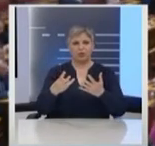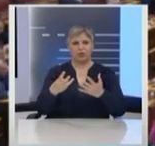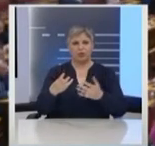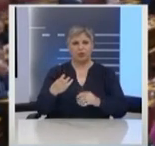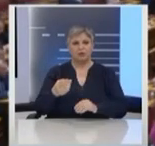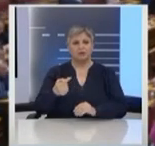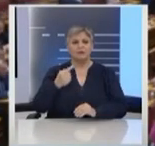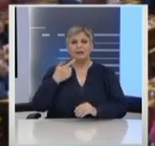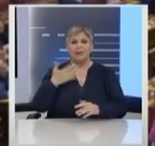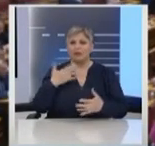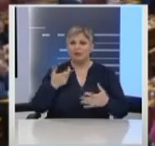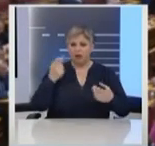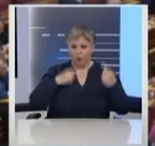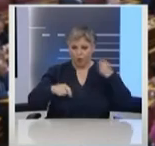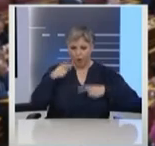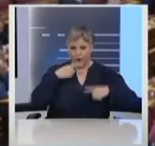την ορμονική του συμπεριφορά.